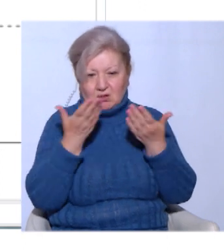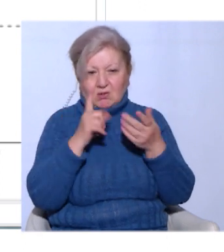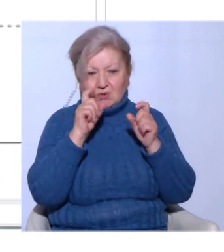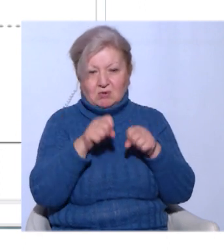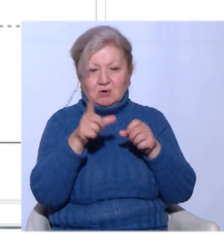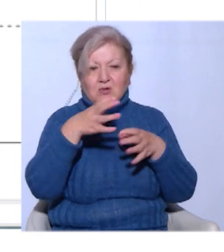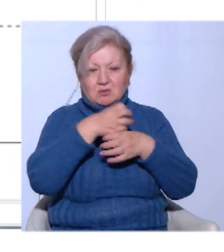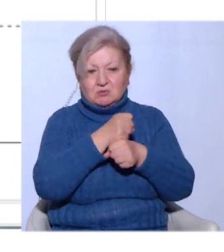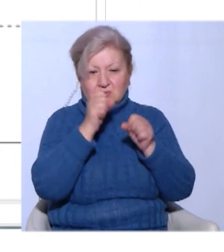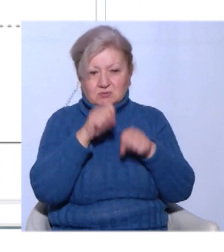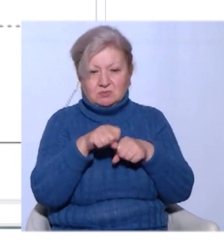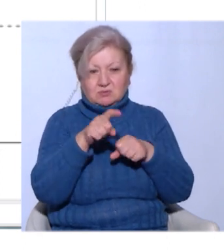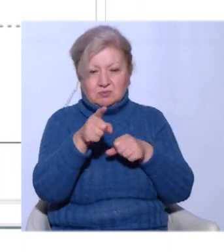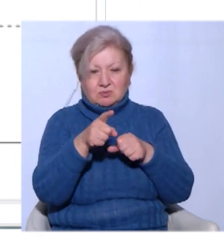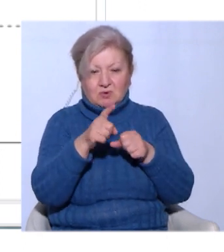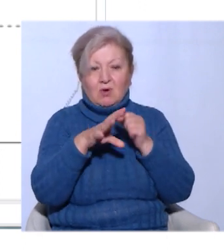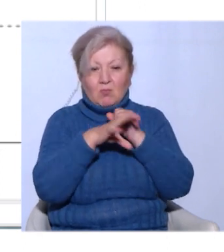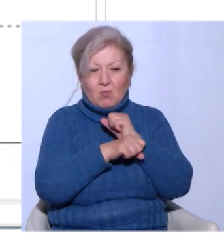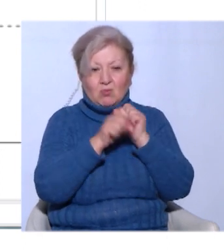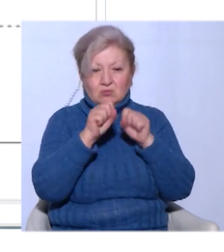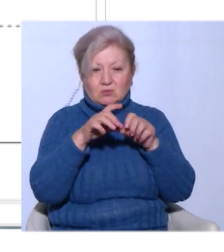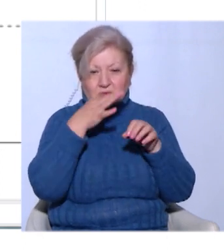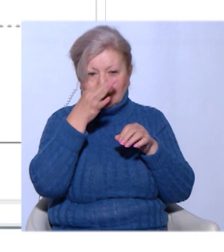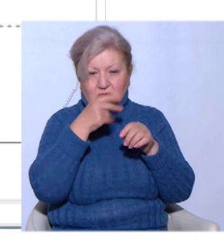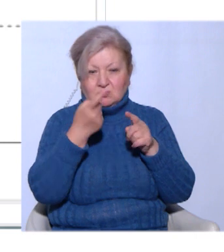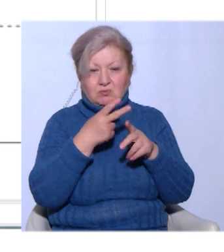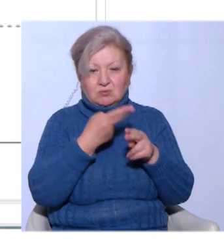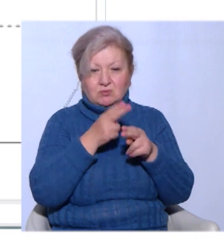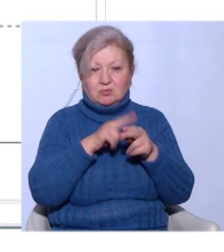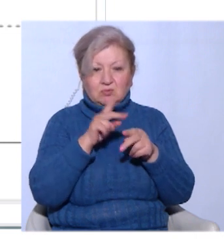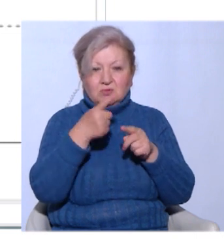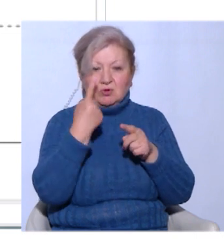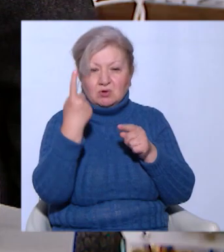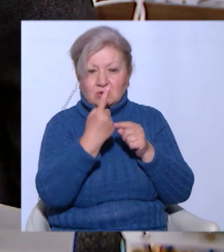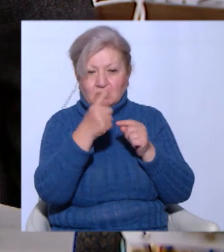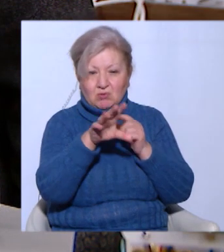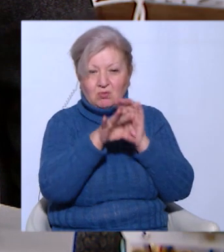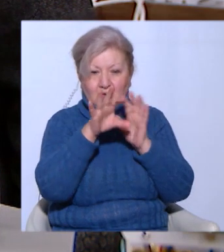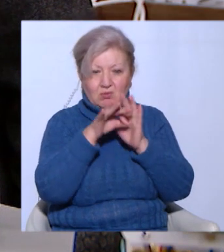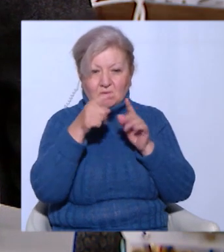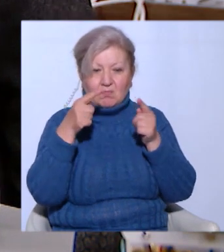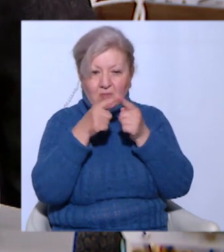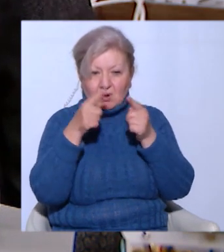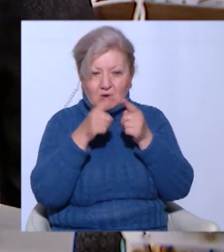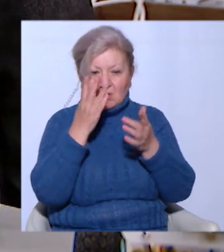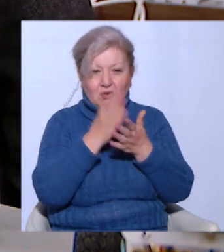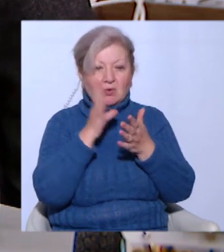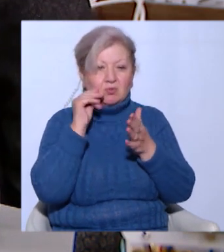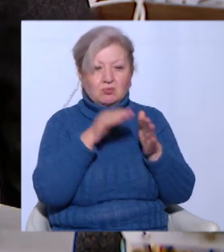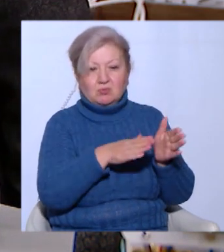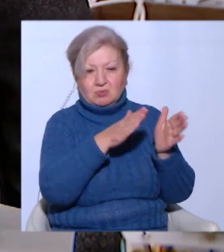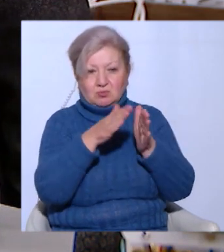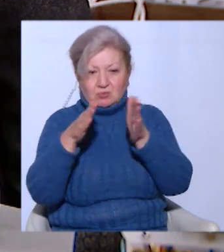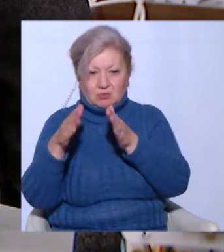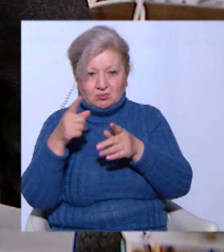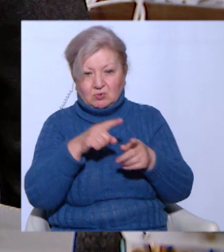ამ მართკუთხედების კიდევ უფრო შეგვიძლია შემცირება და ბოლოს გამოვიტანოთ დასკვნა, რადგან თითოეული მართკუთხედი თანაბარი